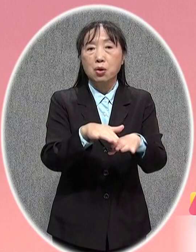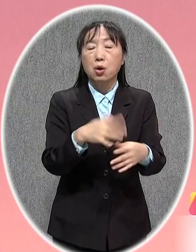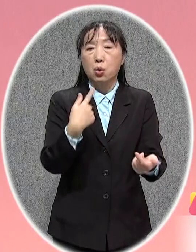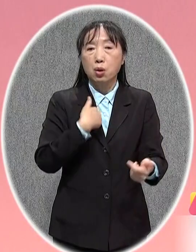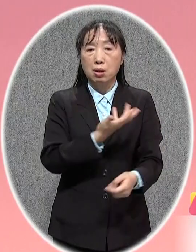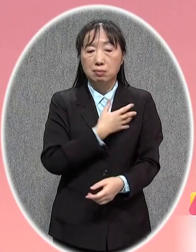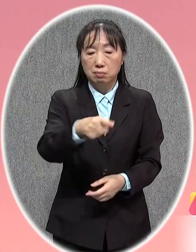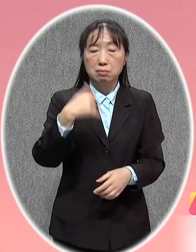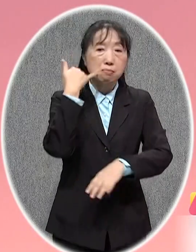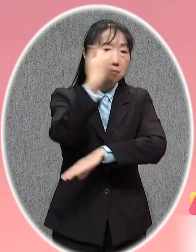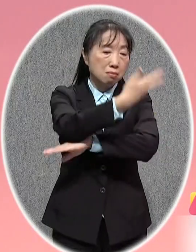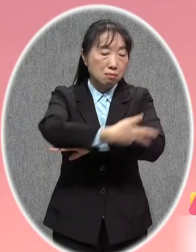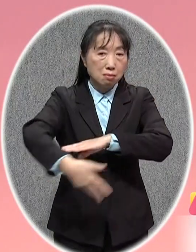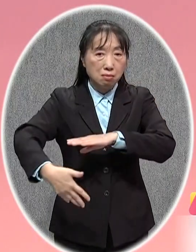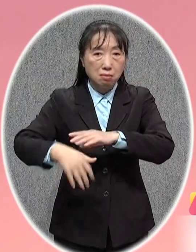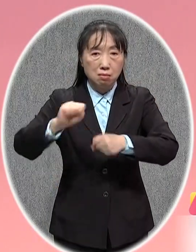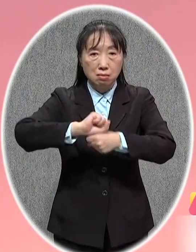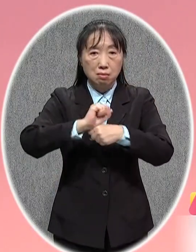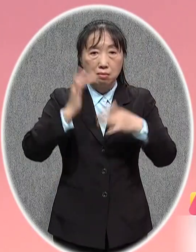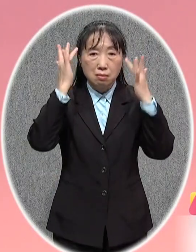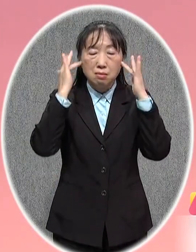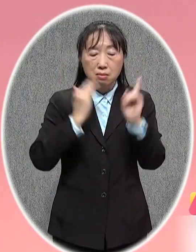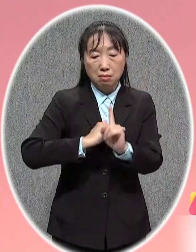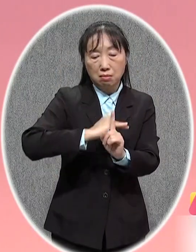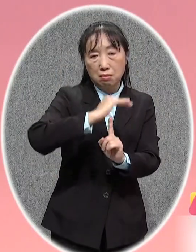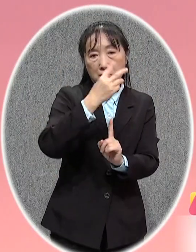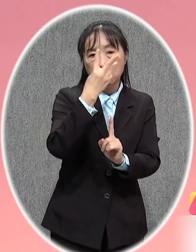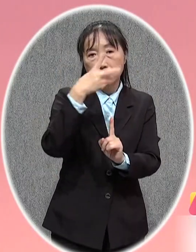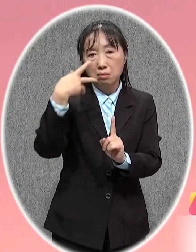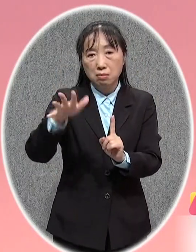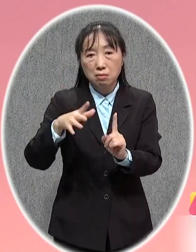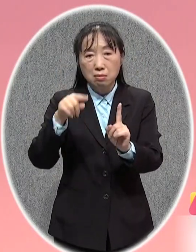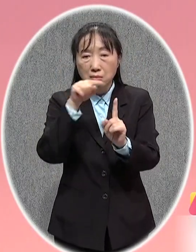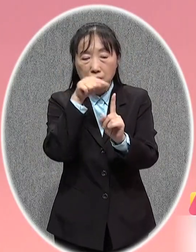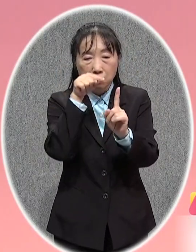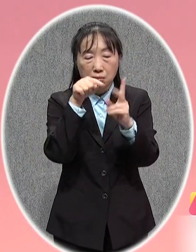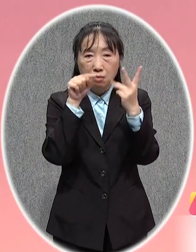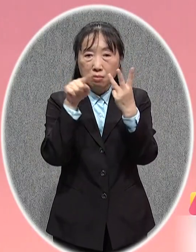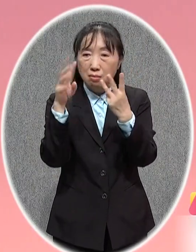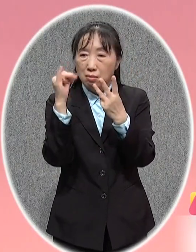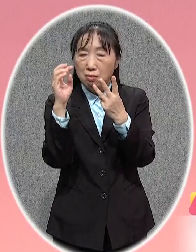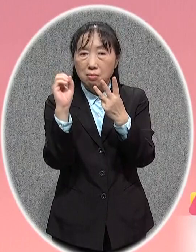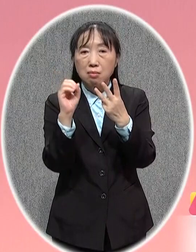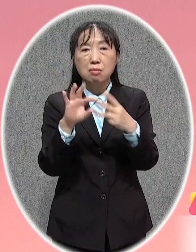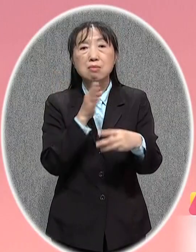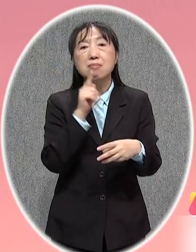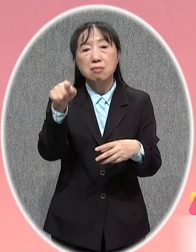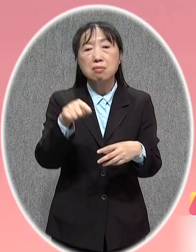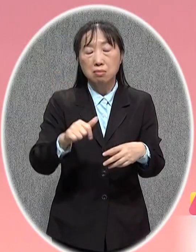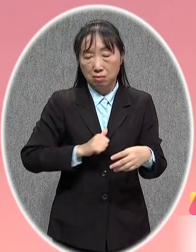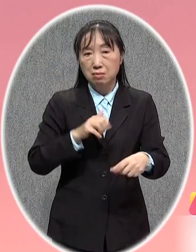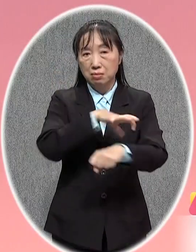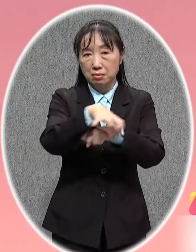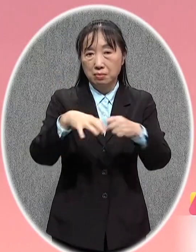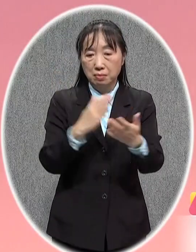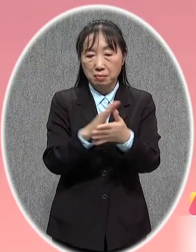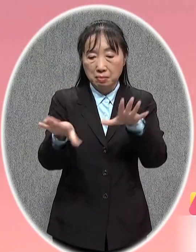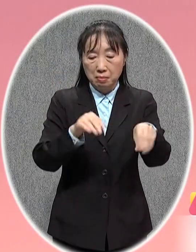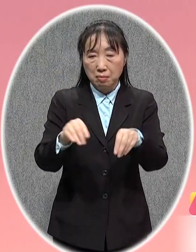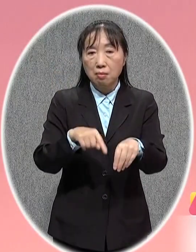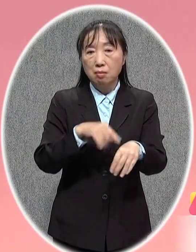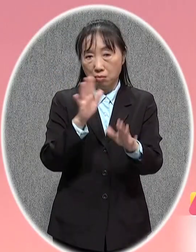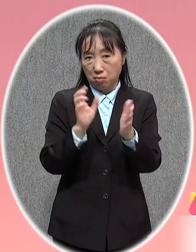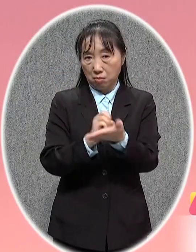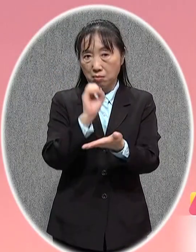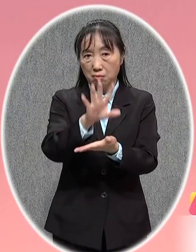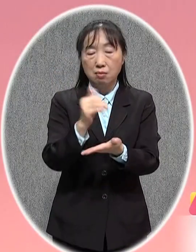3点多度，其实这个是完全不正确的。在环查报告书里面有模拟， 如果是采封闭式的设计的话，